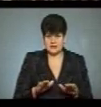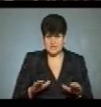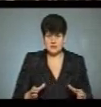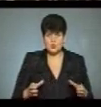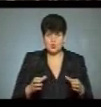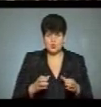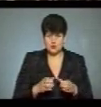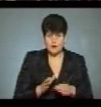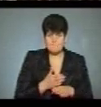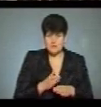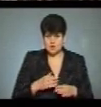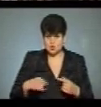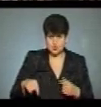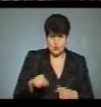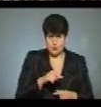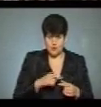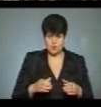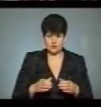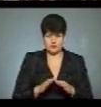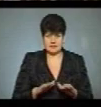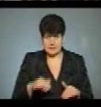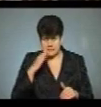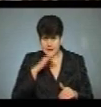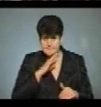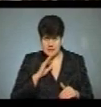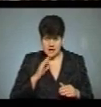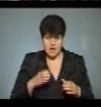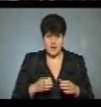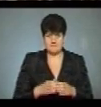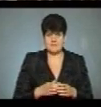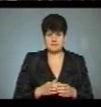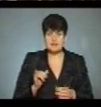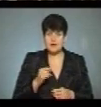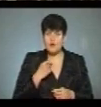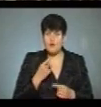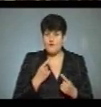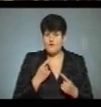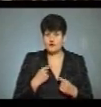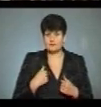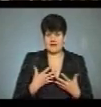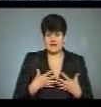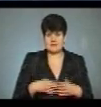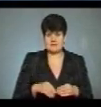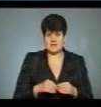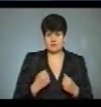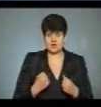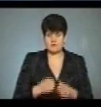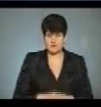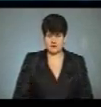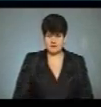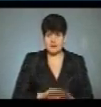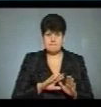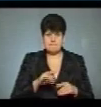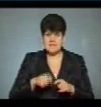згуртовують дітей між собою, згуртовують дітей з батьками. І говорить, що ми є сім'я спортивна. Після